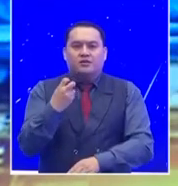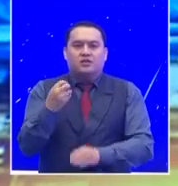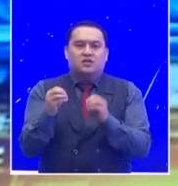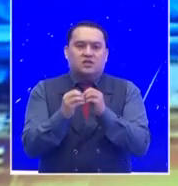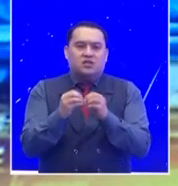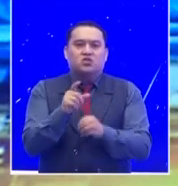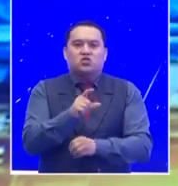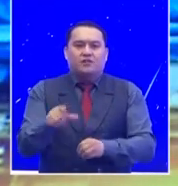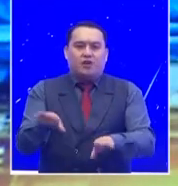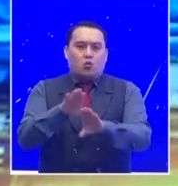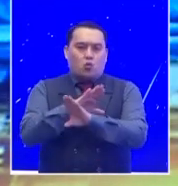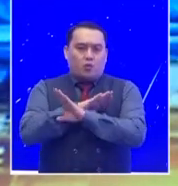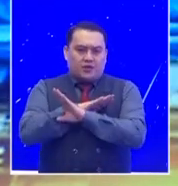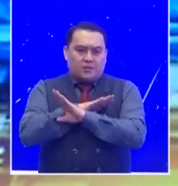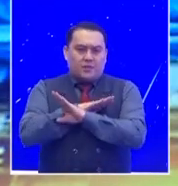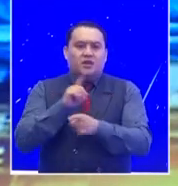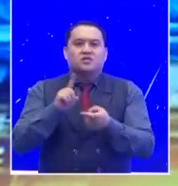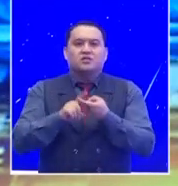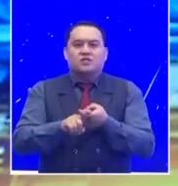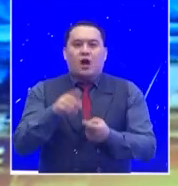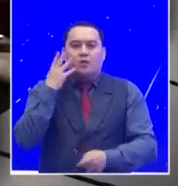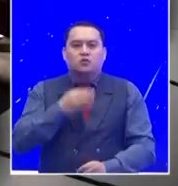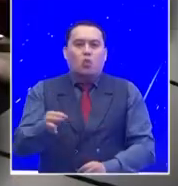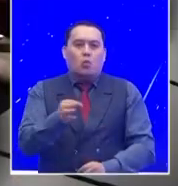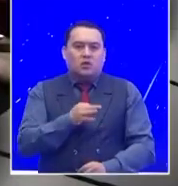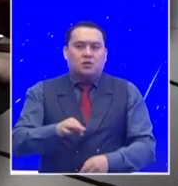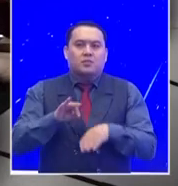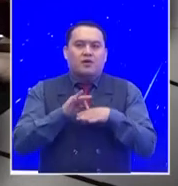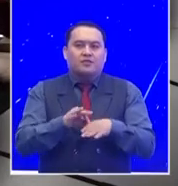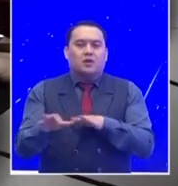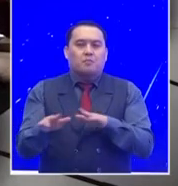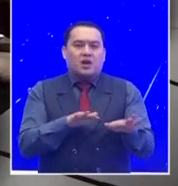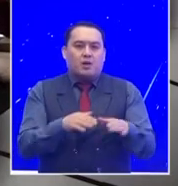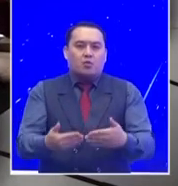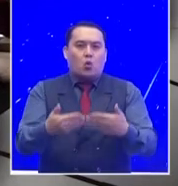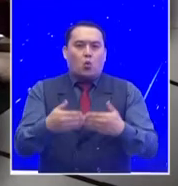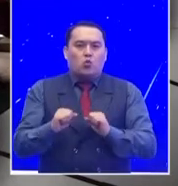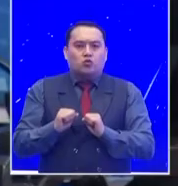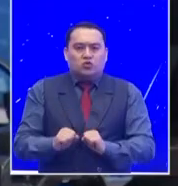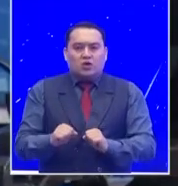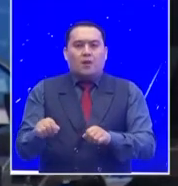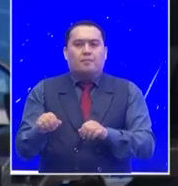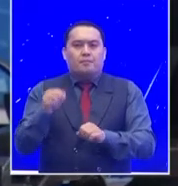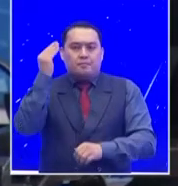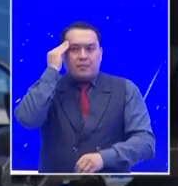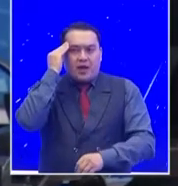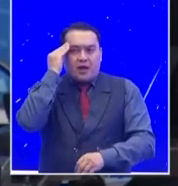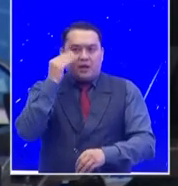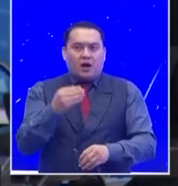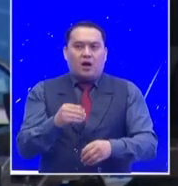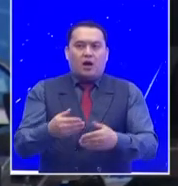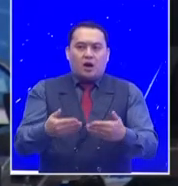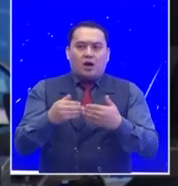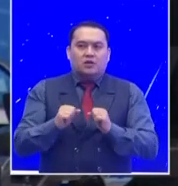порядка 210 умерших. В связи с этим в Алматинской области проводятся мероприятия по усилению профилактических мер